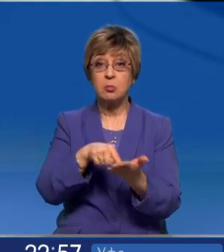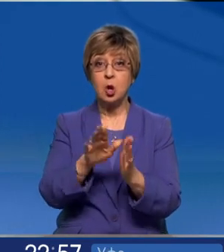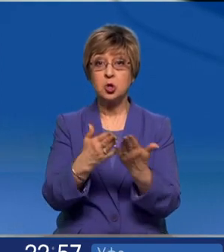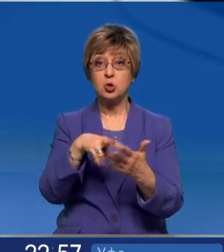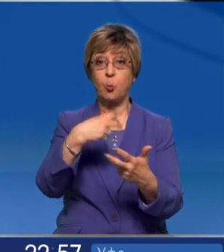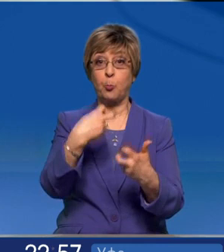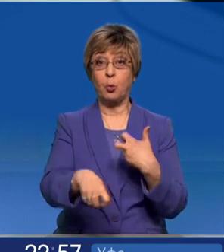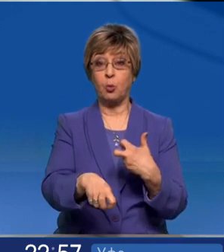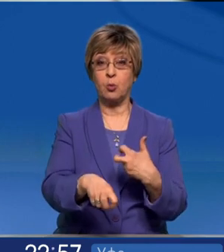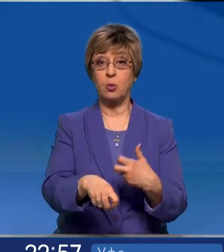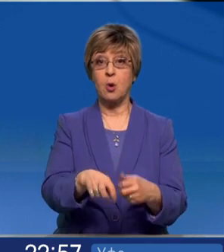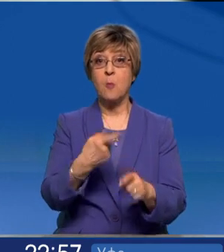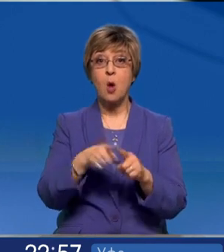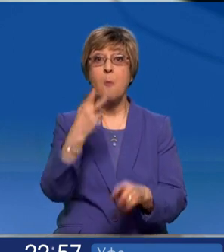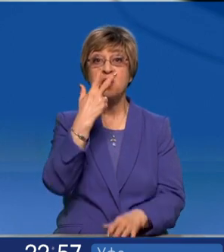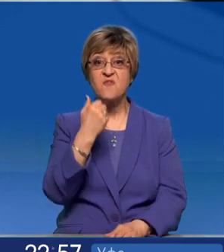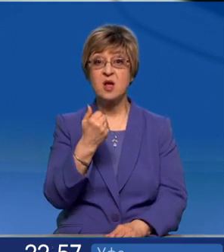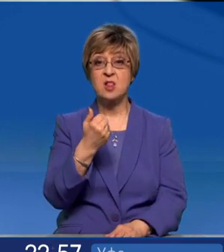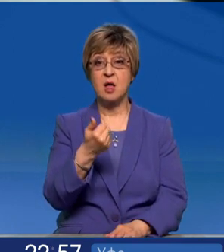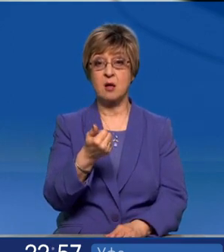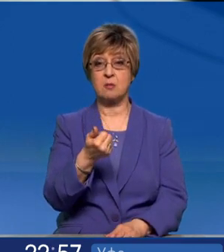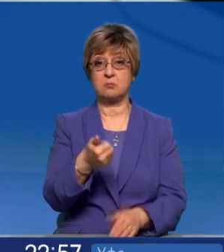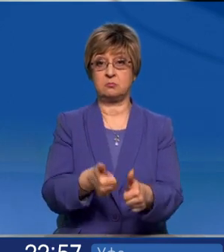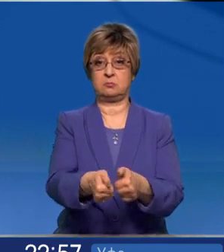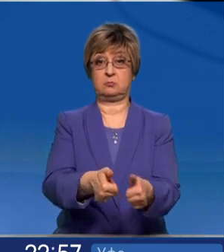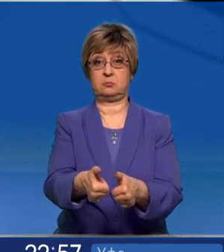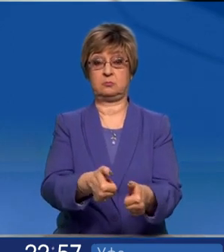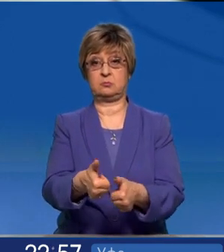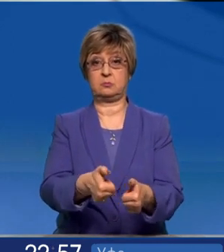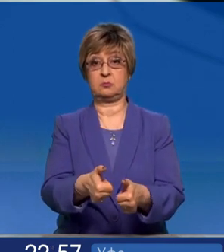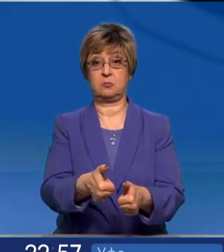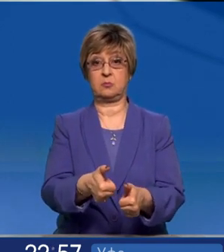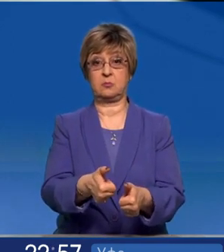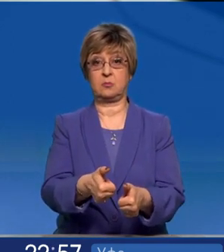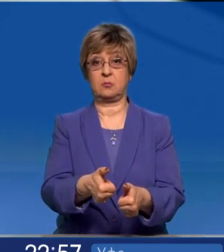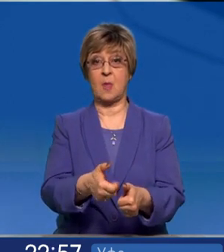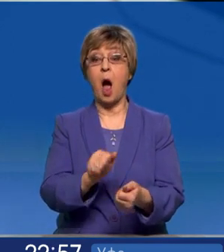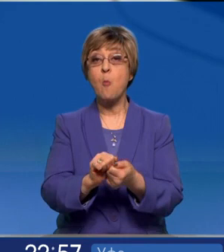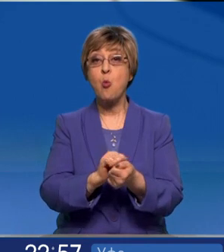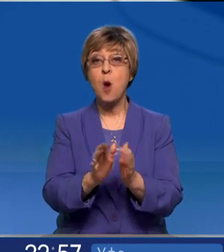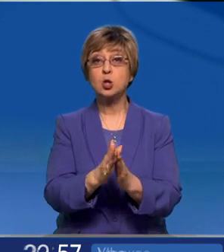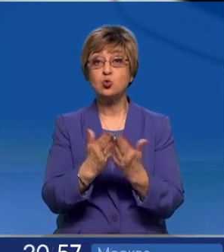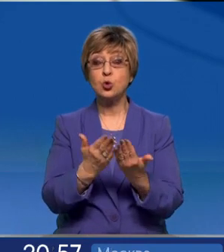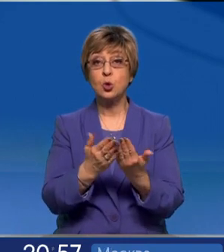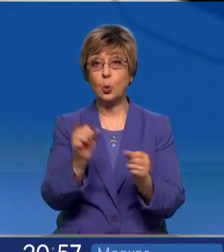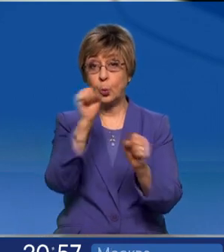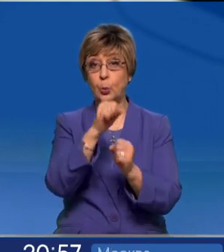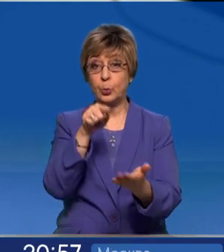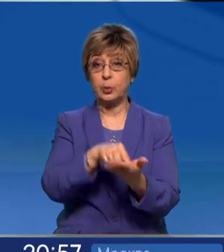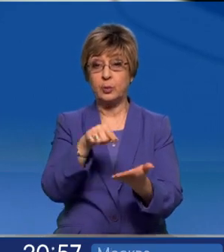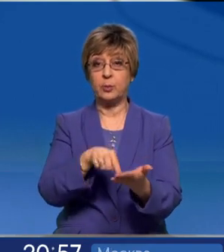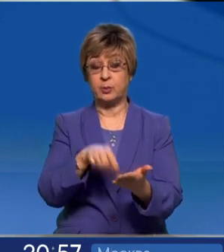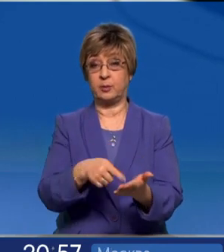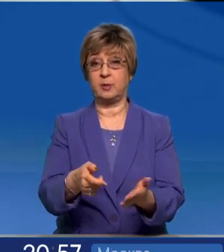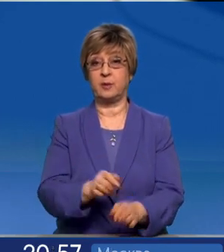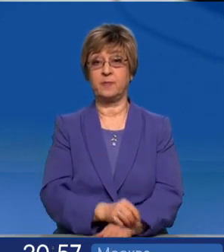сломалась. Потому что она привыкла вообще, так сказать, вот, уже к нажатию кнопочки. Зрители активно пишут. Александр из Курска.